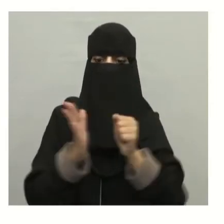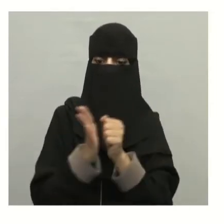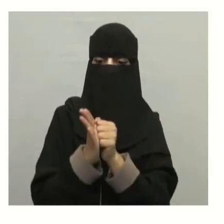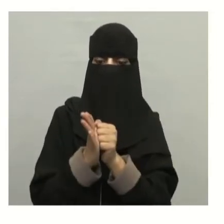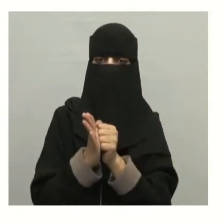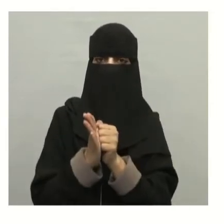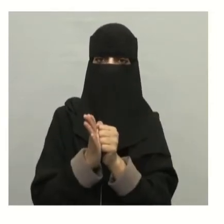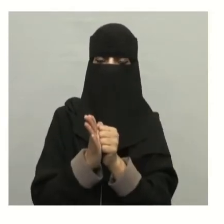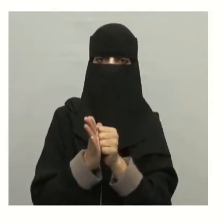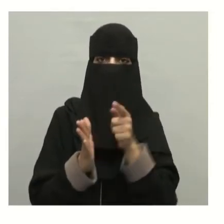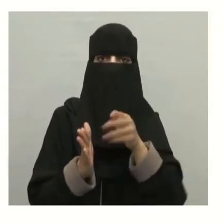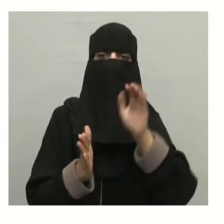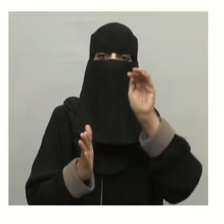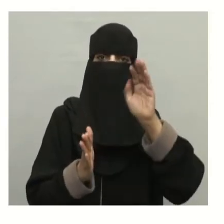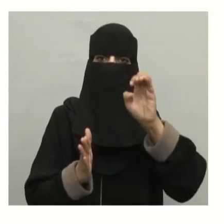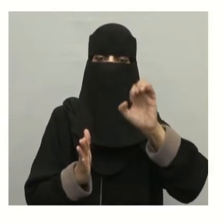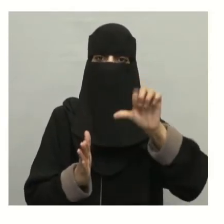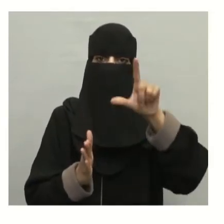المنزل. الكحول هي مادة